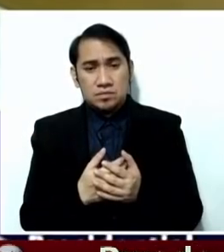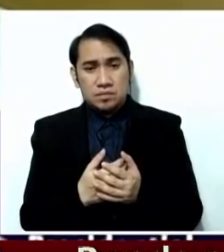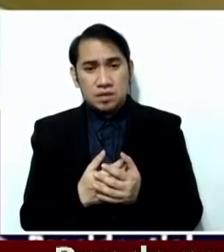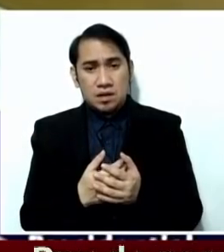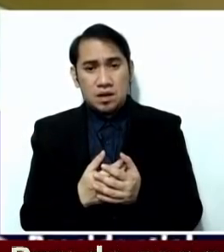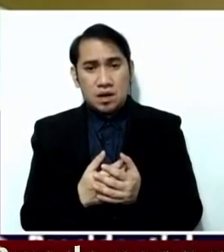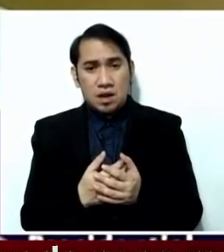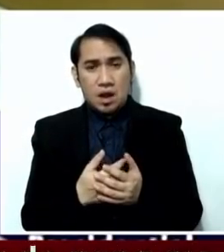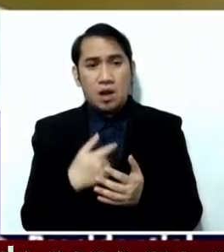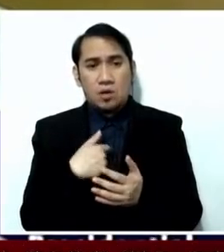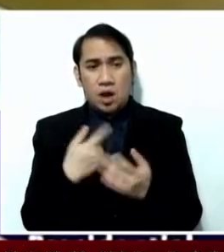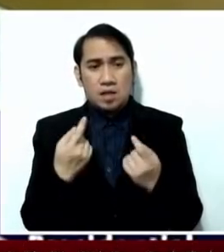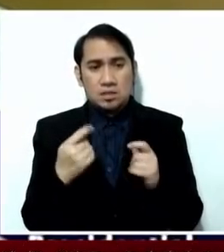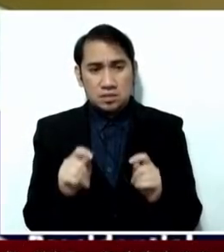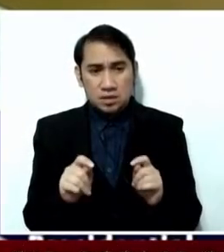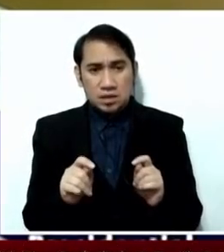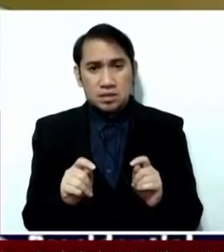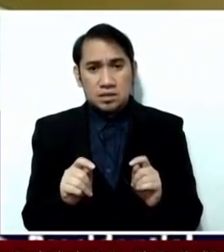mauna mag-ano because